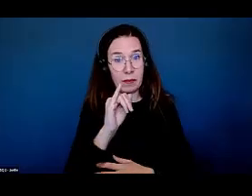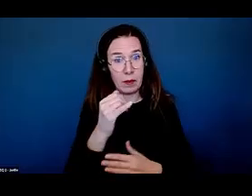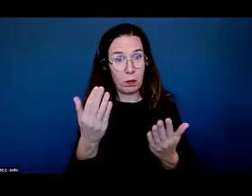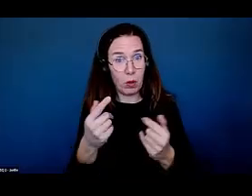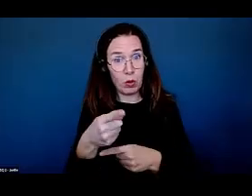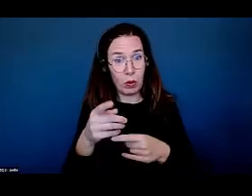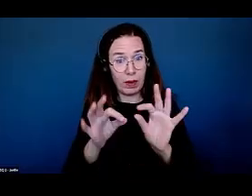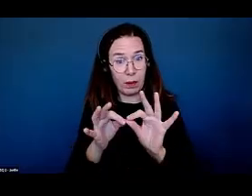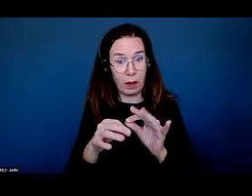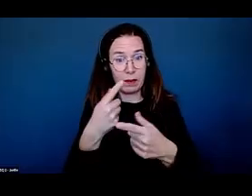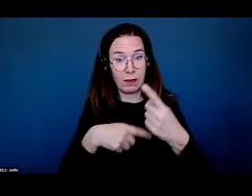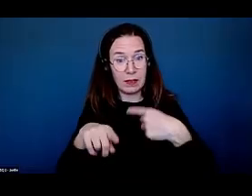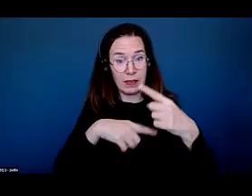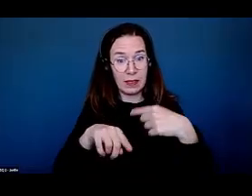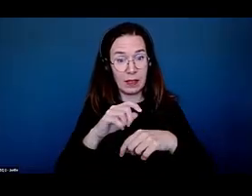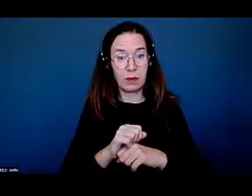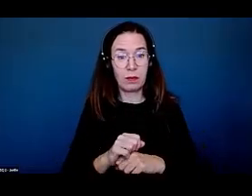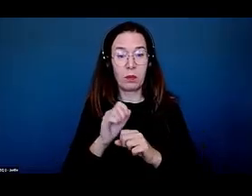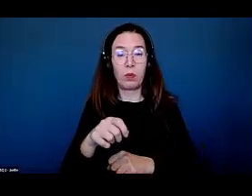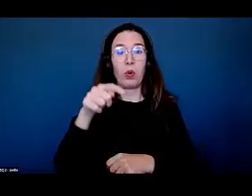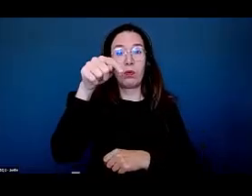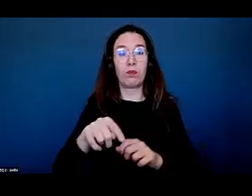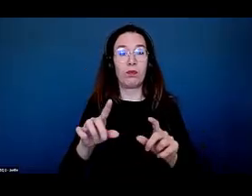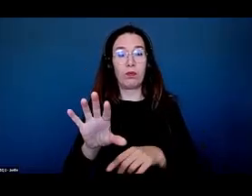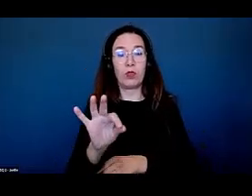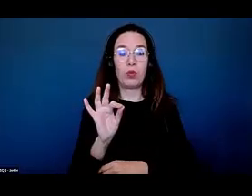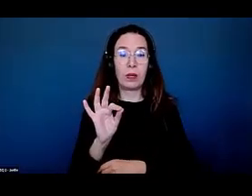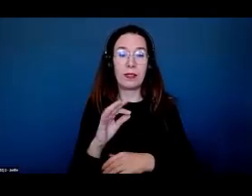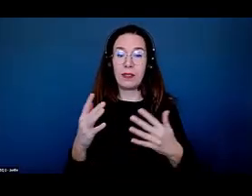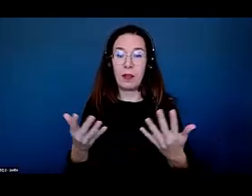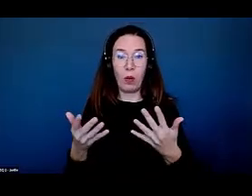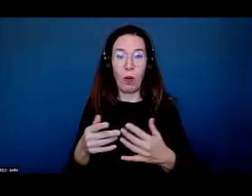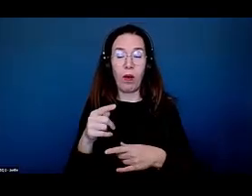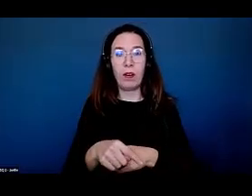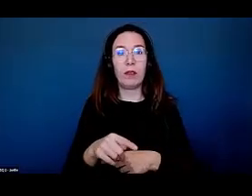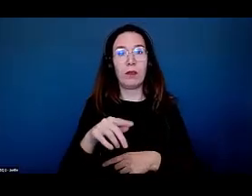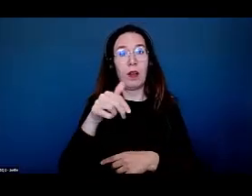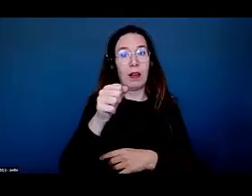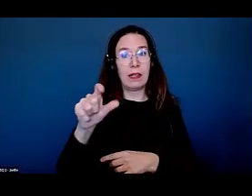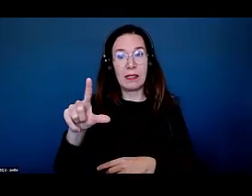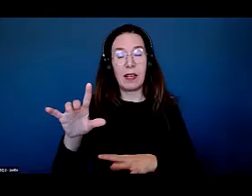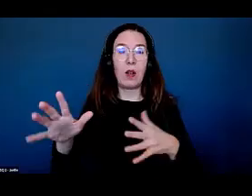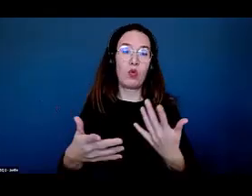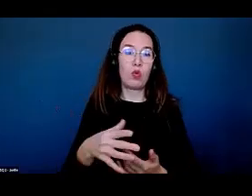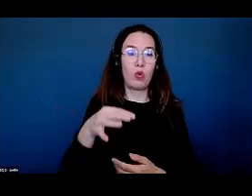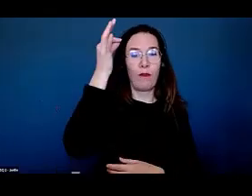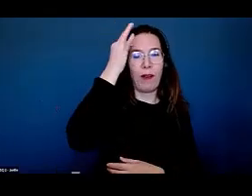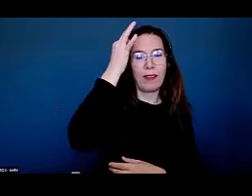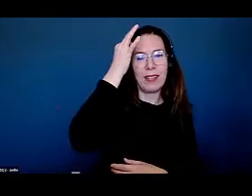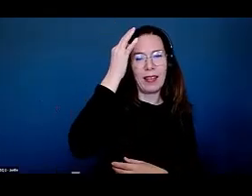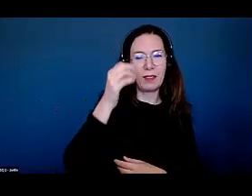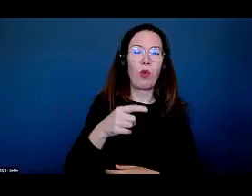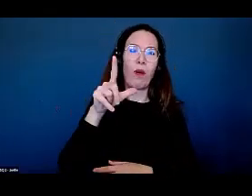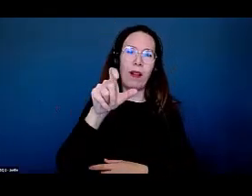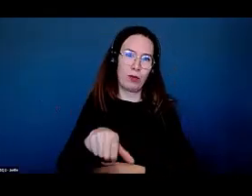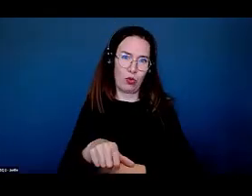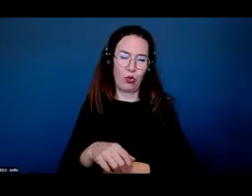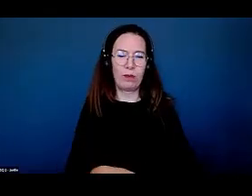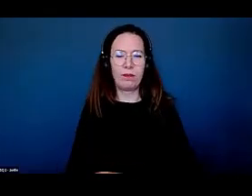Si vous utilisez ce service, veuillez sélectionner la langue des signes américaine ou